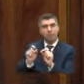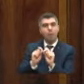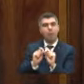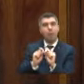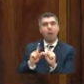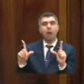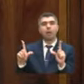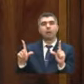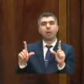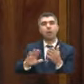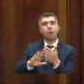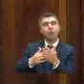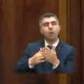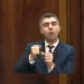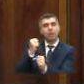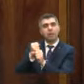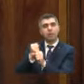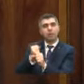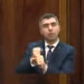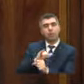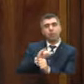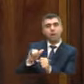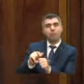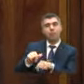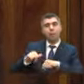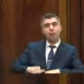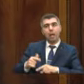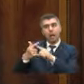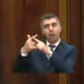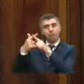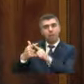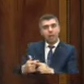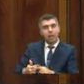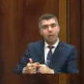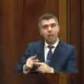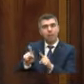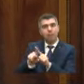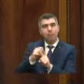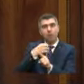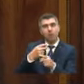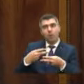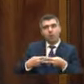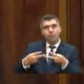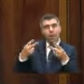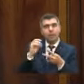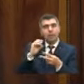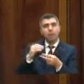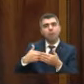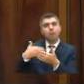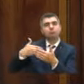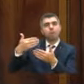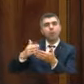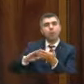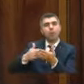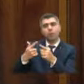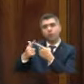ومصير العاملين به، وهو ما لم يحصل على مستوى وزارة الاتصال، حيث لم تصدر الحكومة مرسوم اختصاصات هذا القطاع سوى بعد أسابيع من وضعية